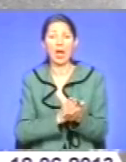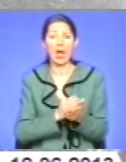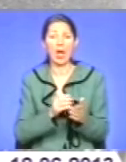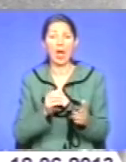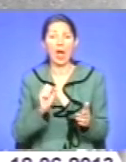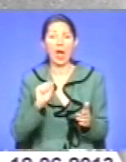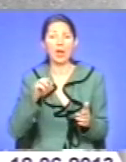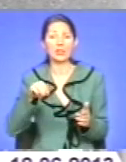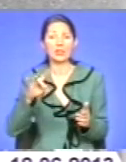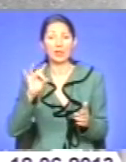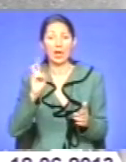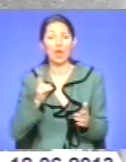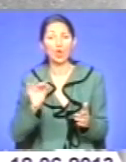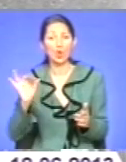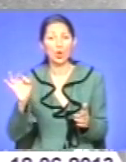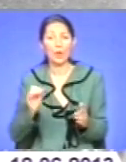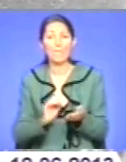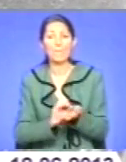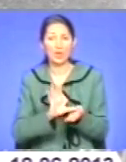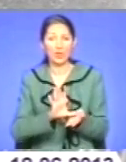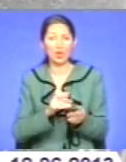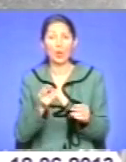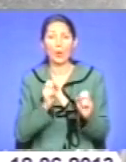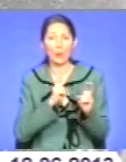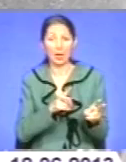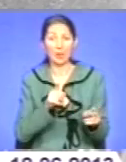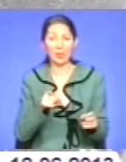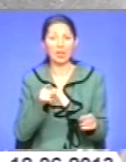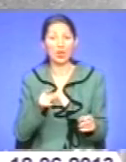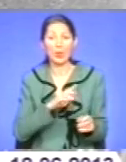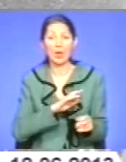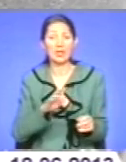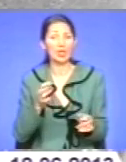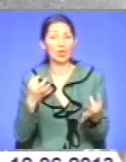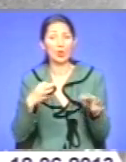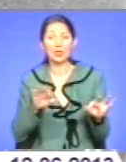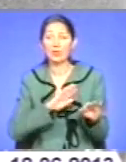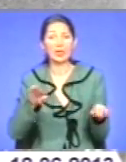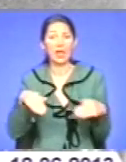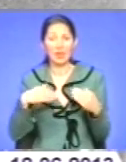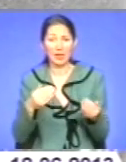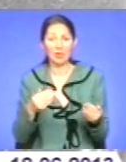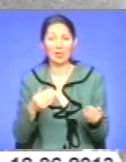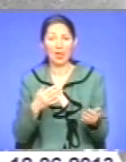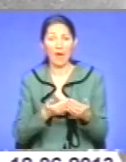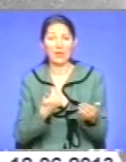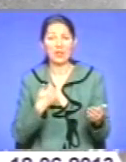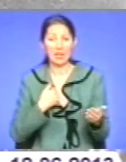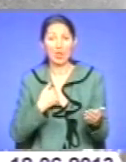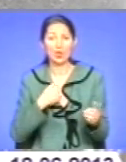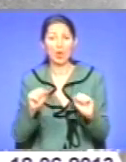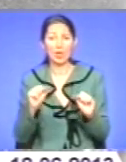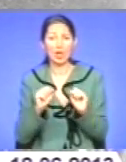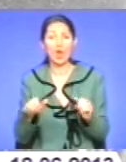небезпеки. І він буде, ми там на ньому, значить, не роб, дозвіл йому не давався від нашого територіального